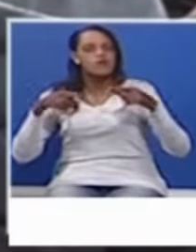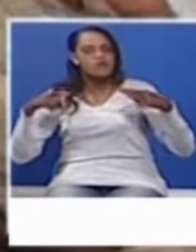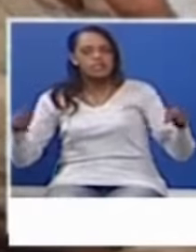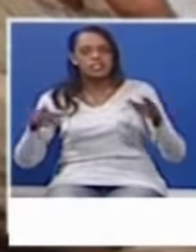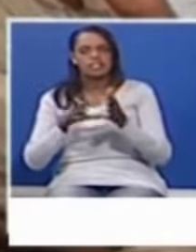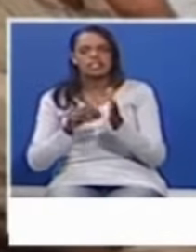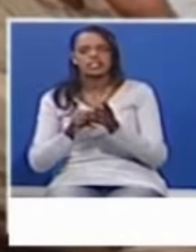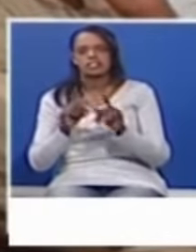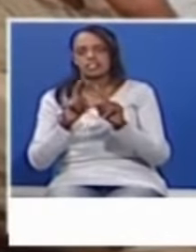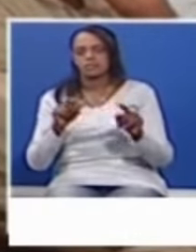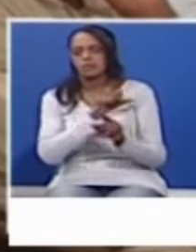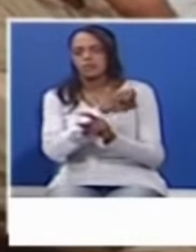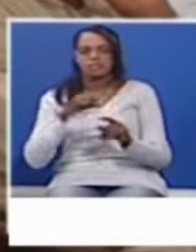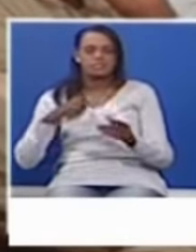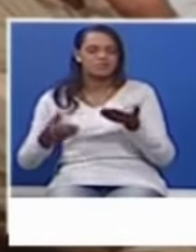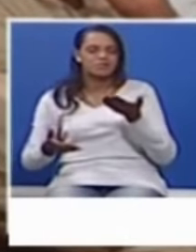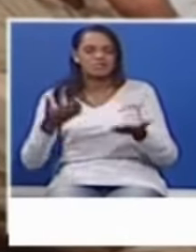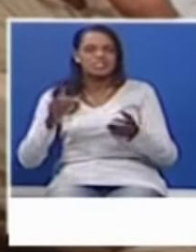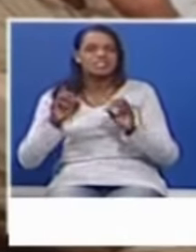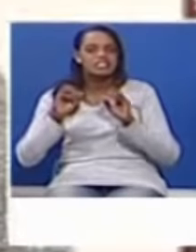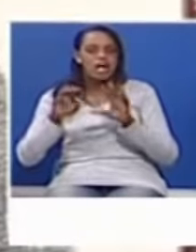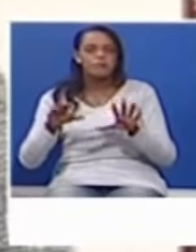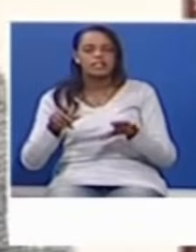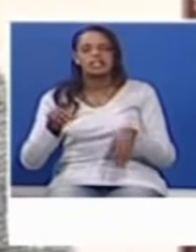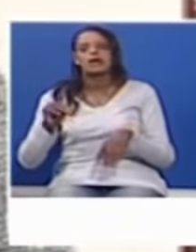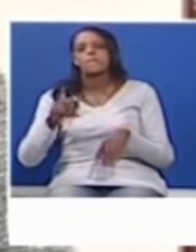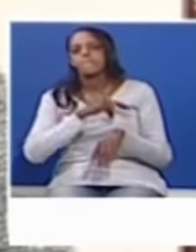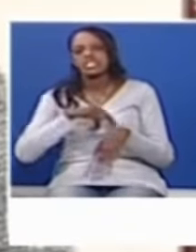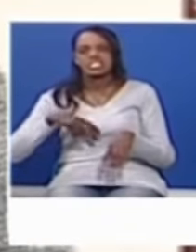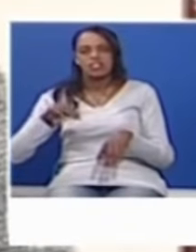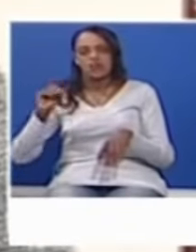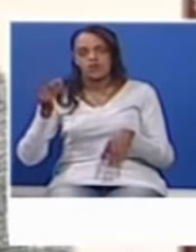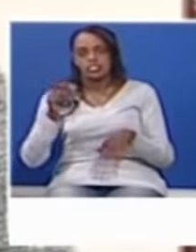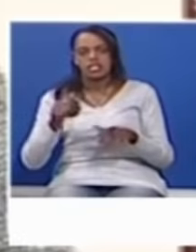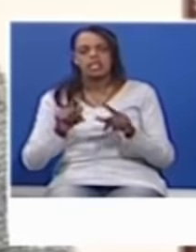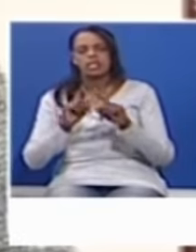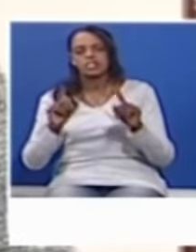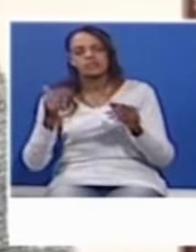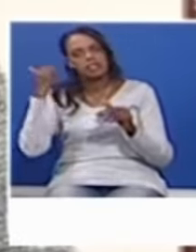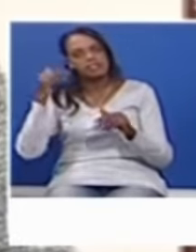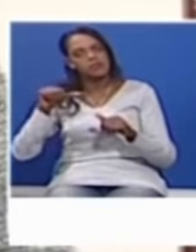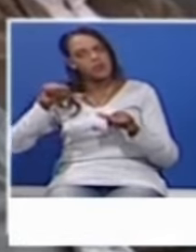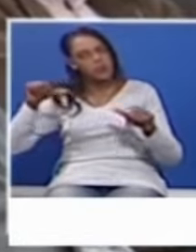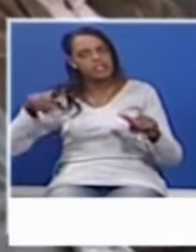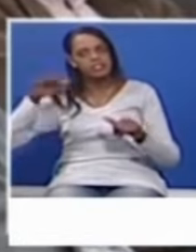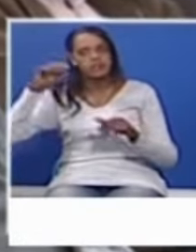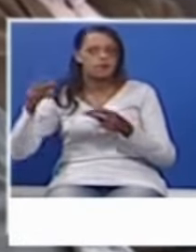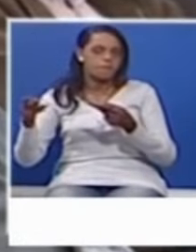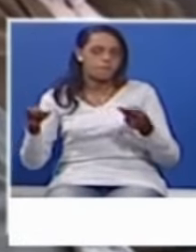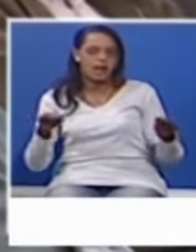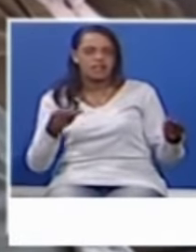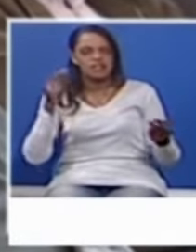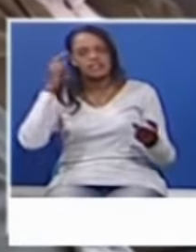ሃገር ህዝብን መንግስትን ኣብ ግምት ዘእቱን ምዃኑ ዝሓበረት ሚኒስተር ፈውዚያ ህዝቢ ኤርትራ ካብ ነዊሕ ዘበናት ኣትሒዙ ዘማዕበሎ ባህልን